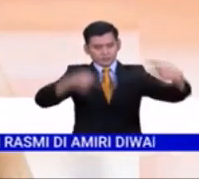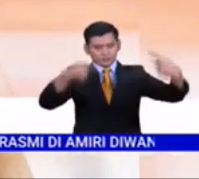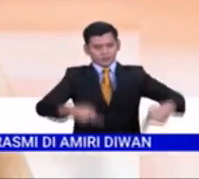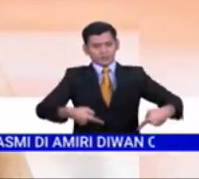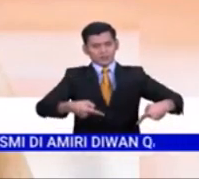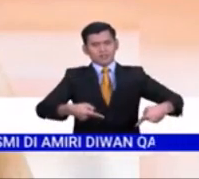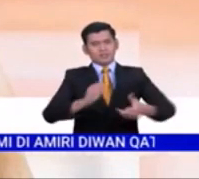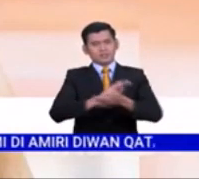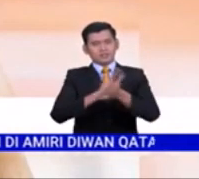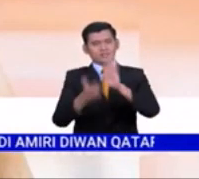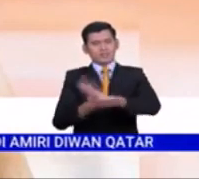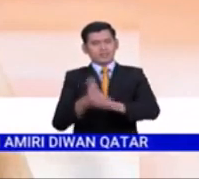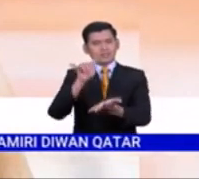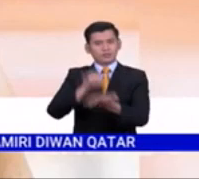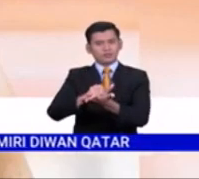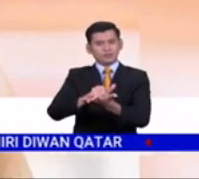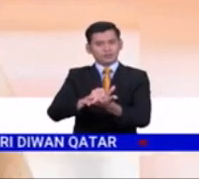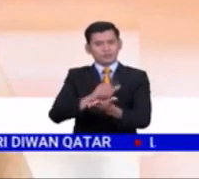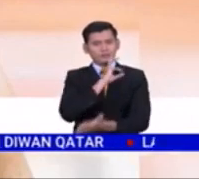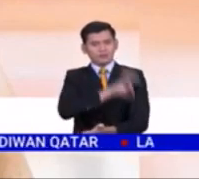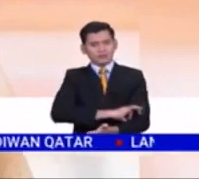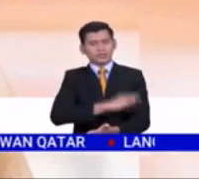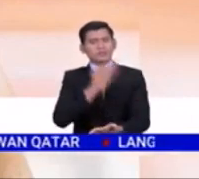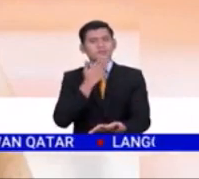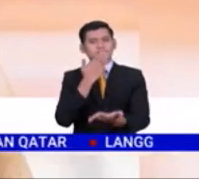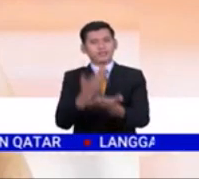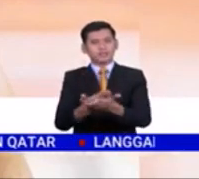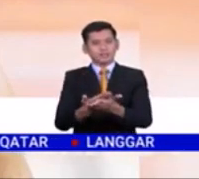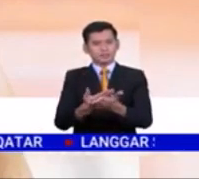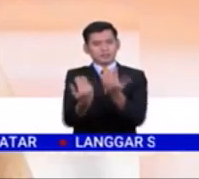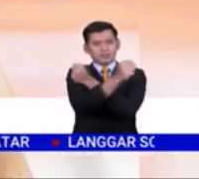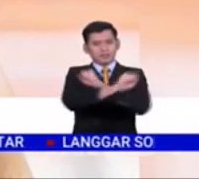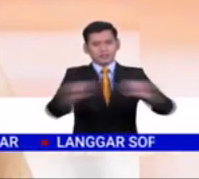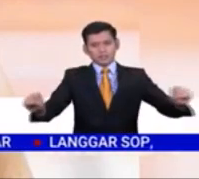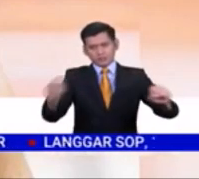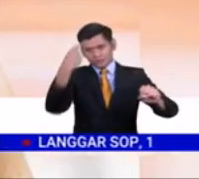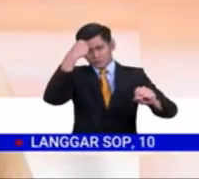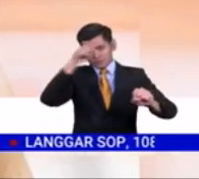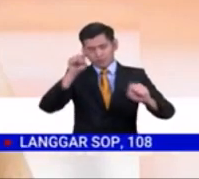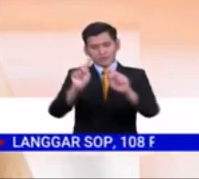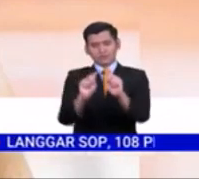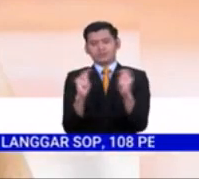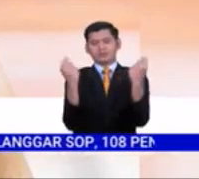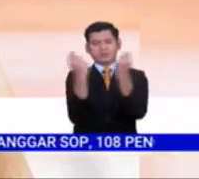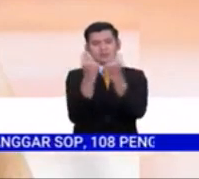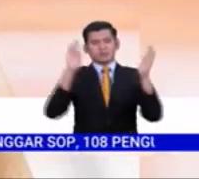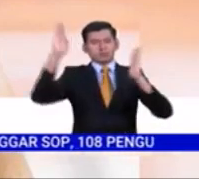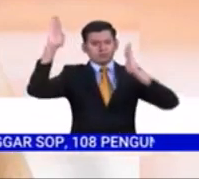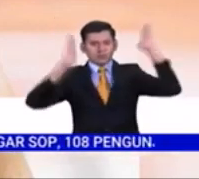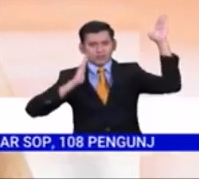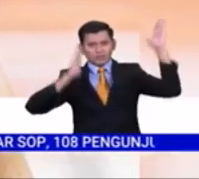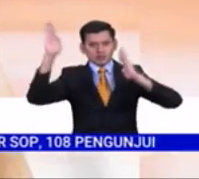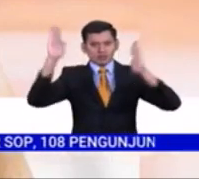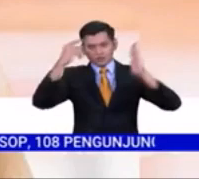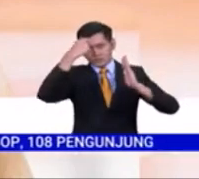So it's a good preparation untuk national team for qualifying Asia